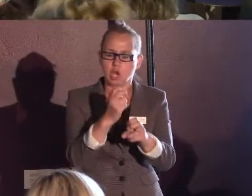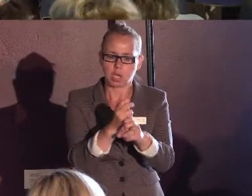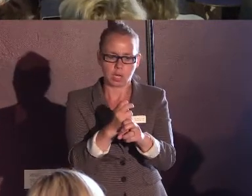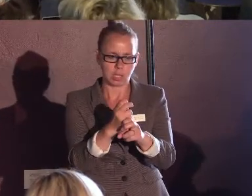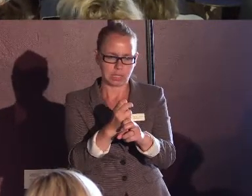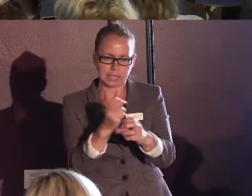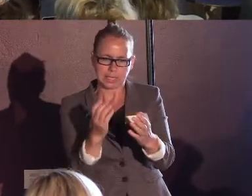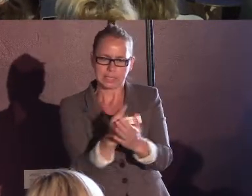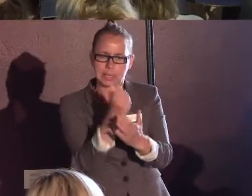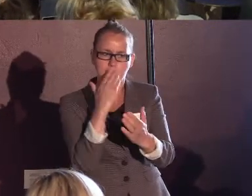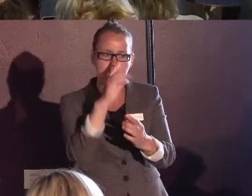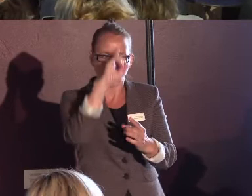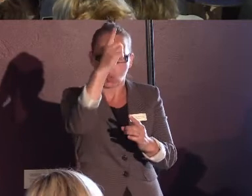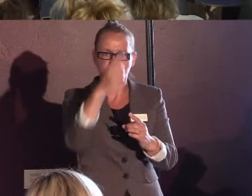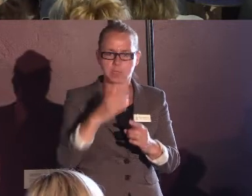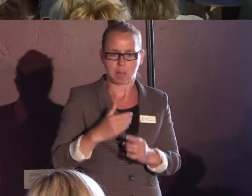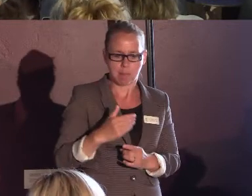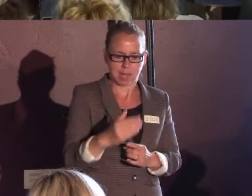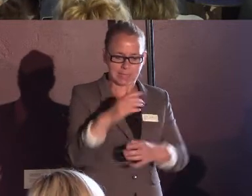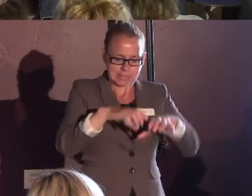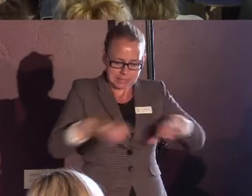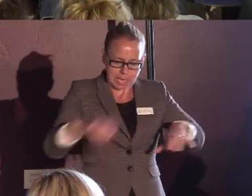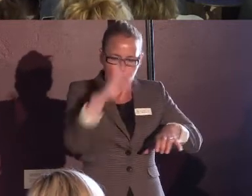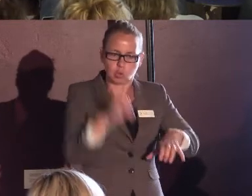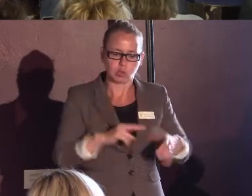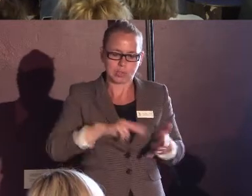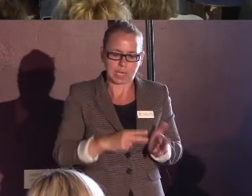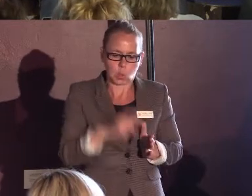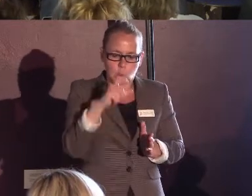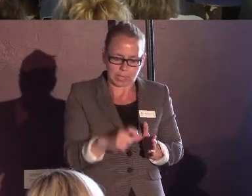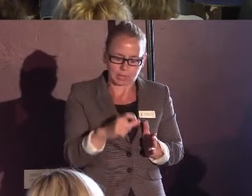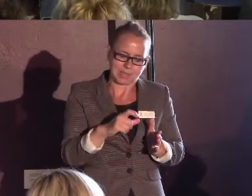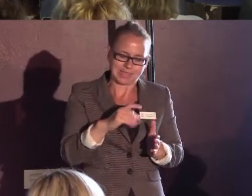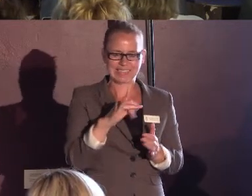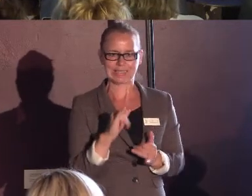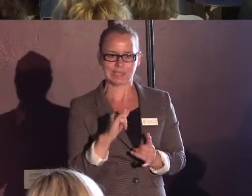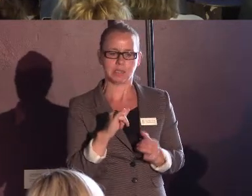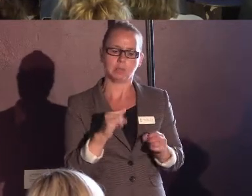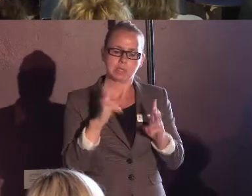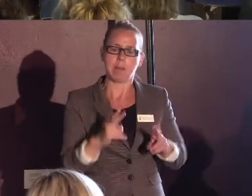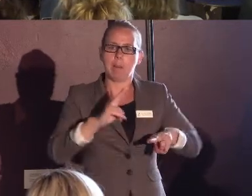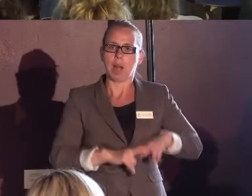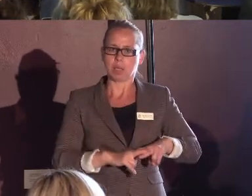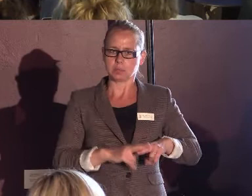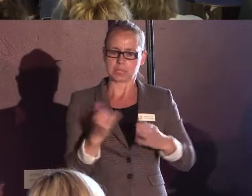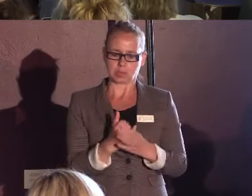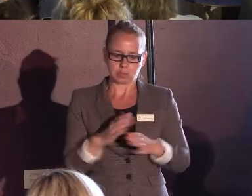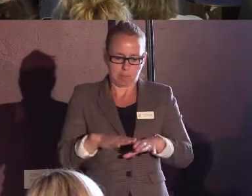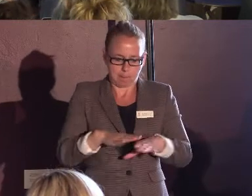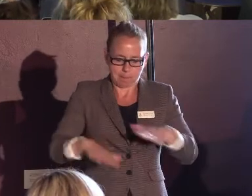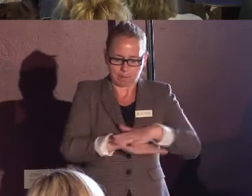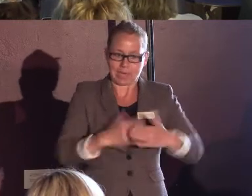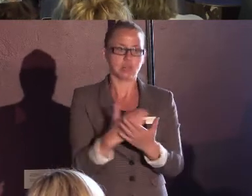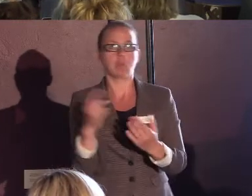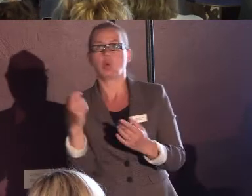en förståelse där scenkonsten och teknologin någonstans stod på samma plats i plattformen. Det var inte beställningsverk,